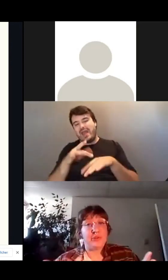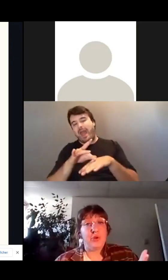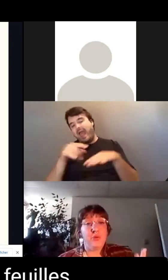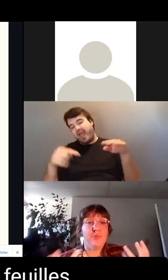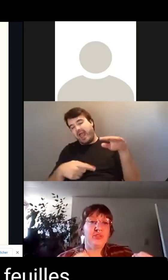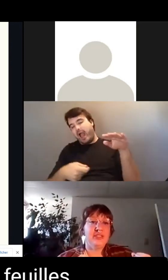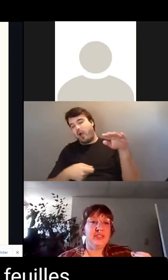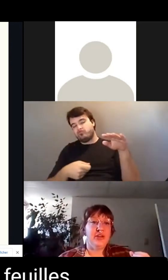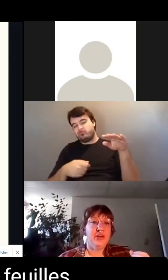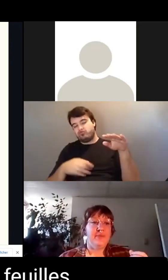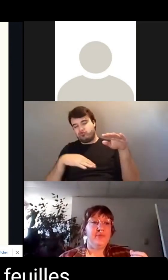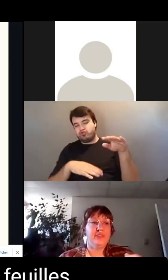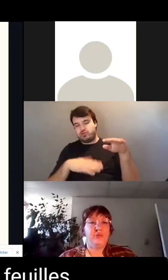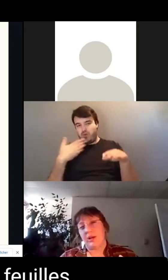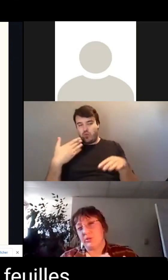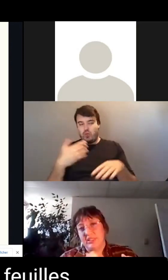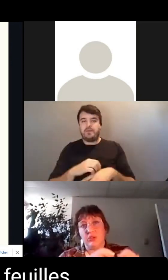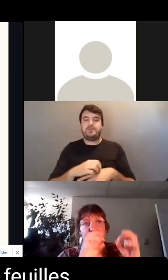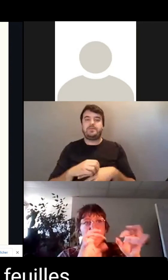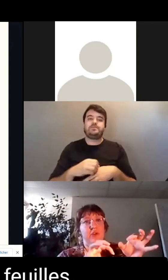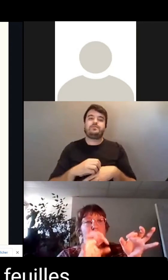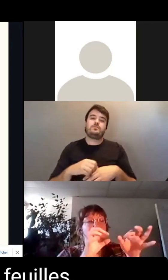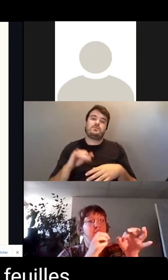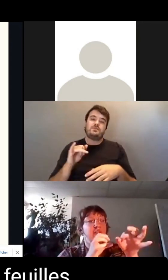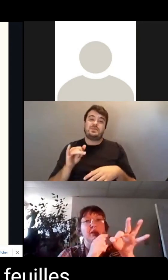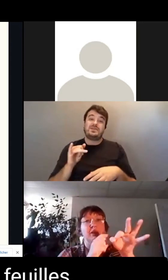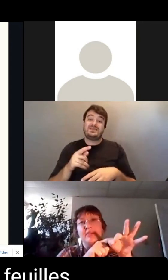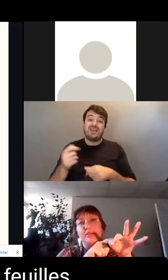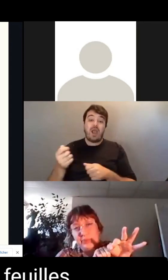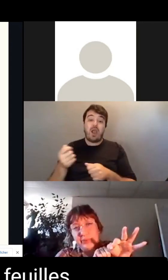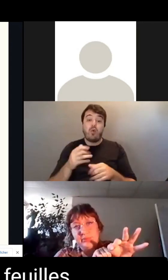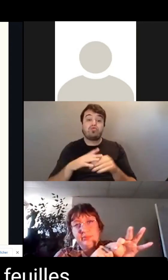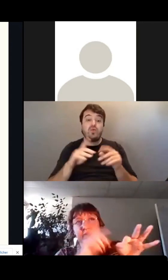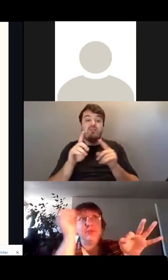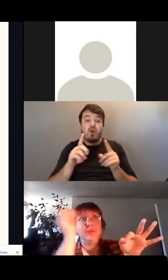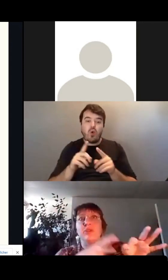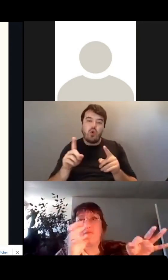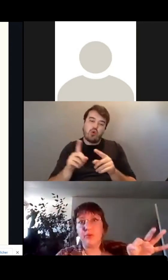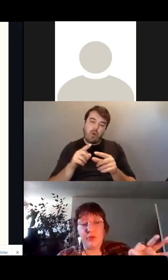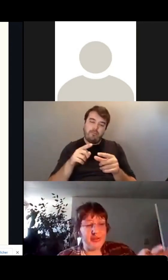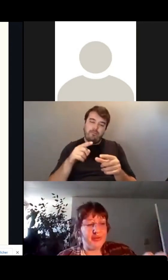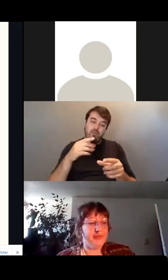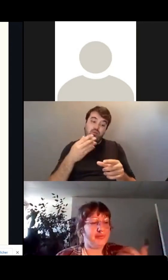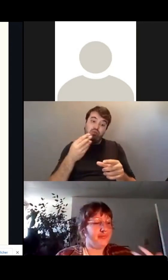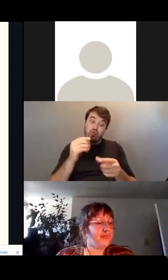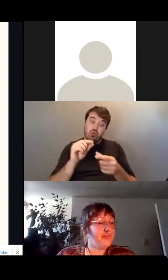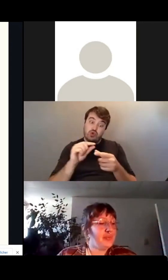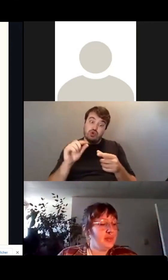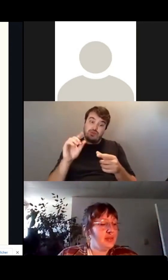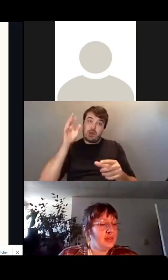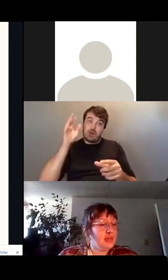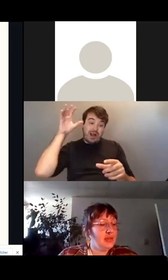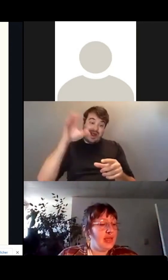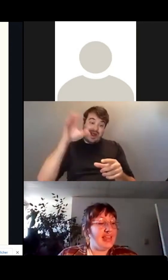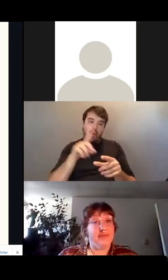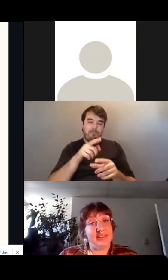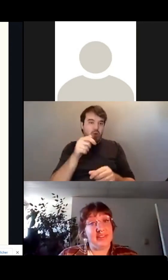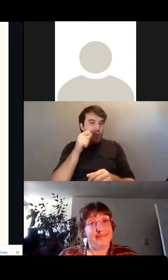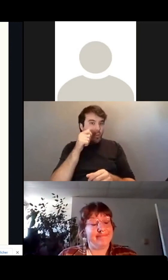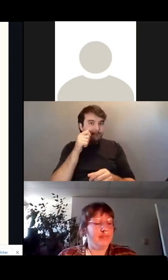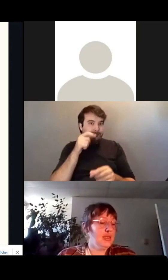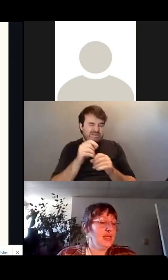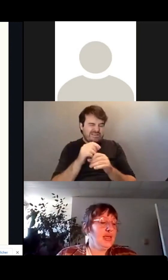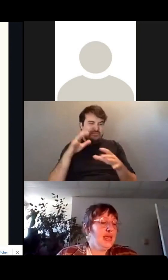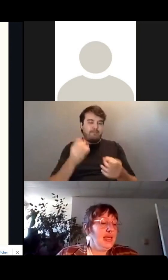on n'aime pas ça. Mais aussi, si vous arrosez sur les feuilles, ça va faire comme des petites loupes et brûler vos feuilles à